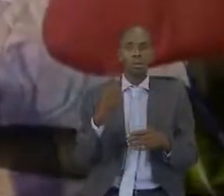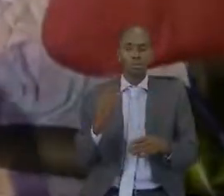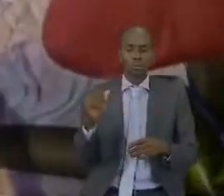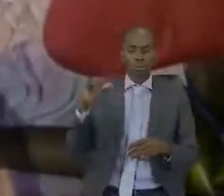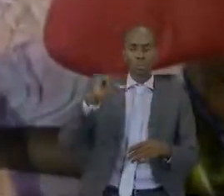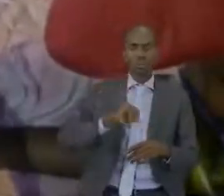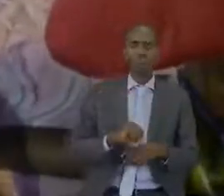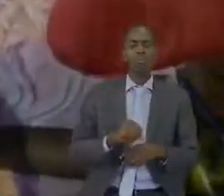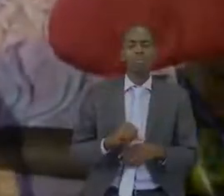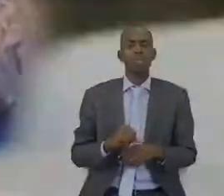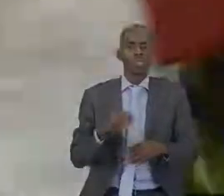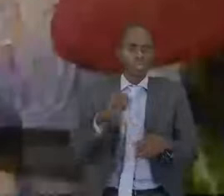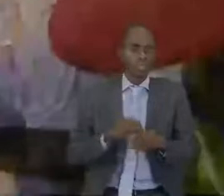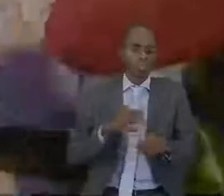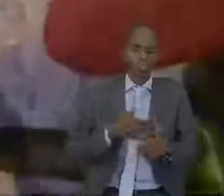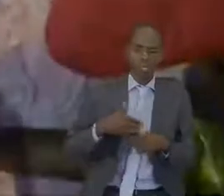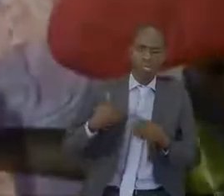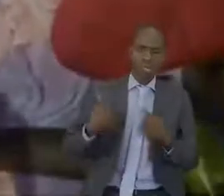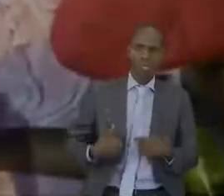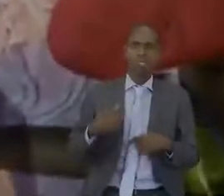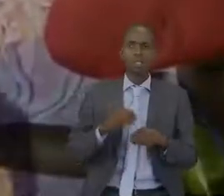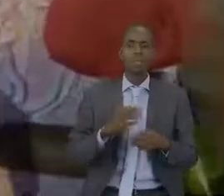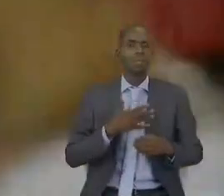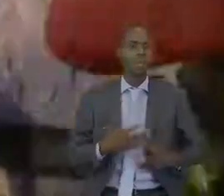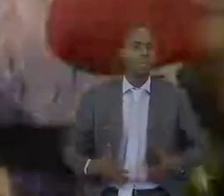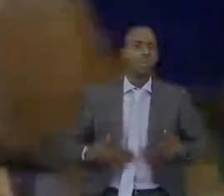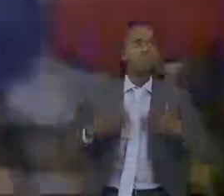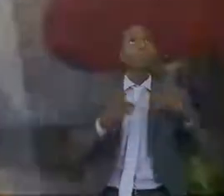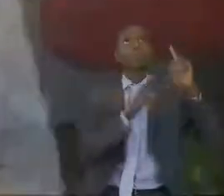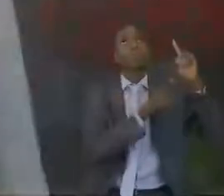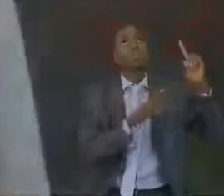La culpabilité de mon cœur, de mes mains.